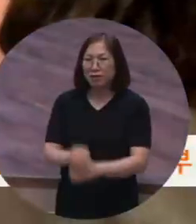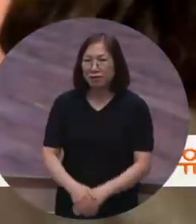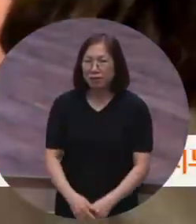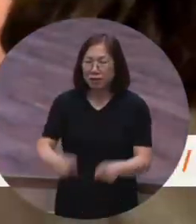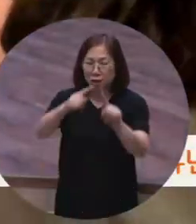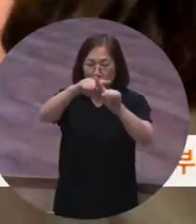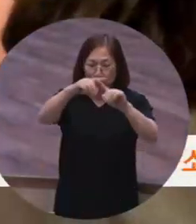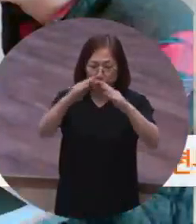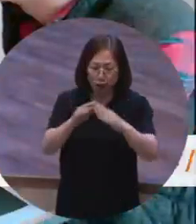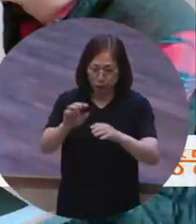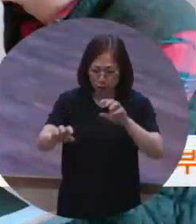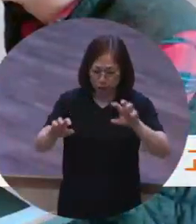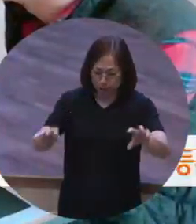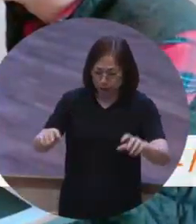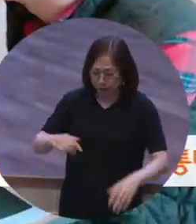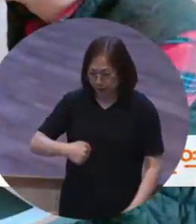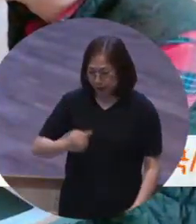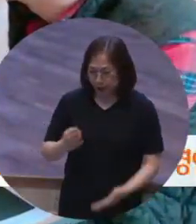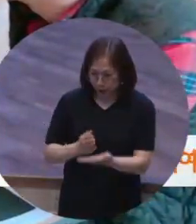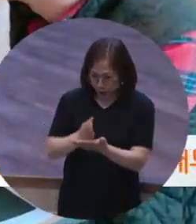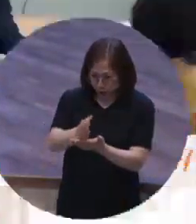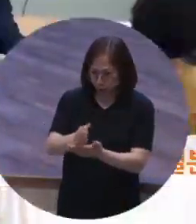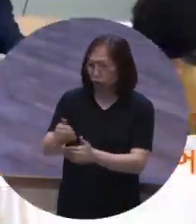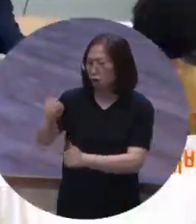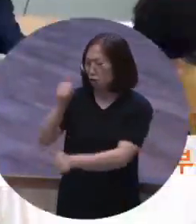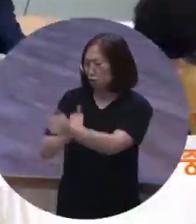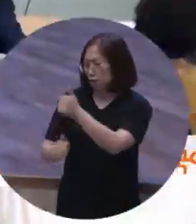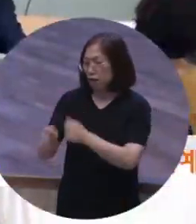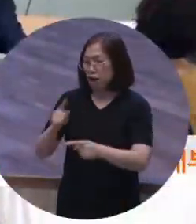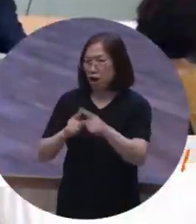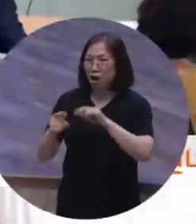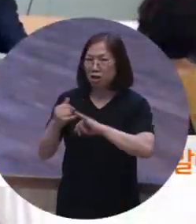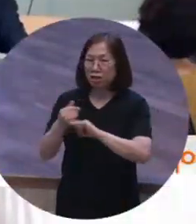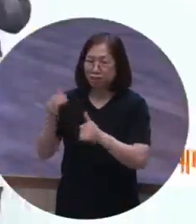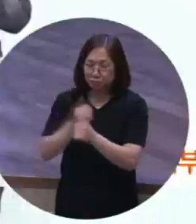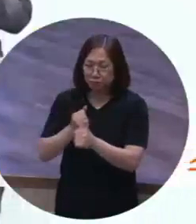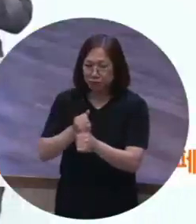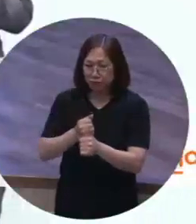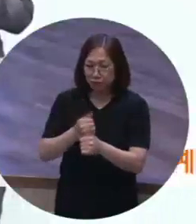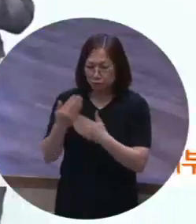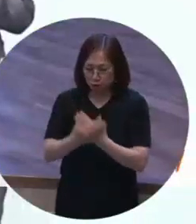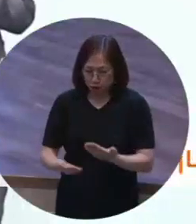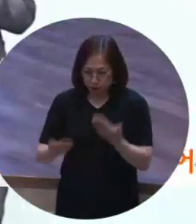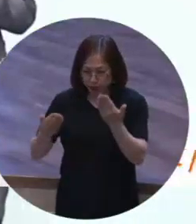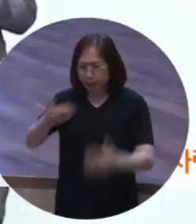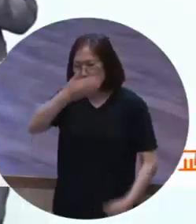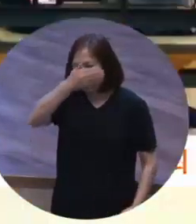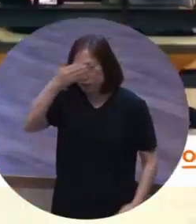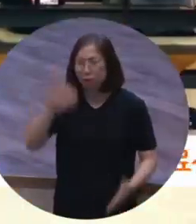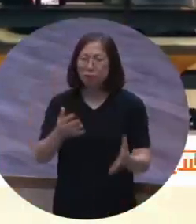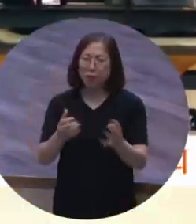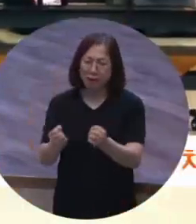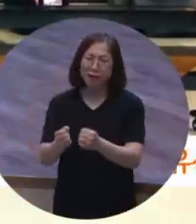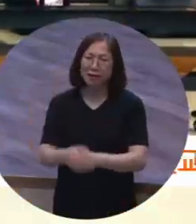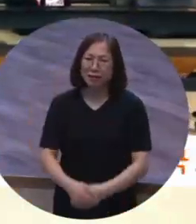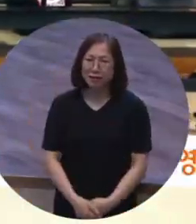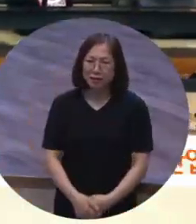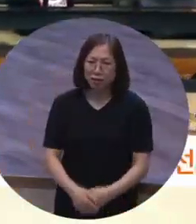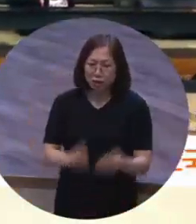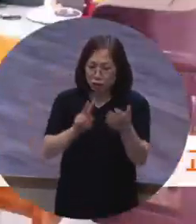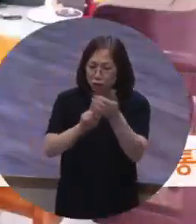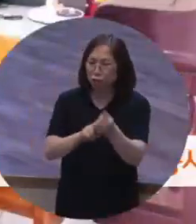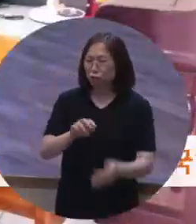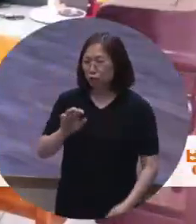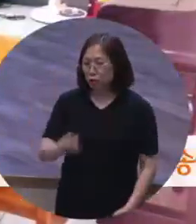교회 곳곳에서 자신의 전문성과 후대를 향한 언약을 가지고 헌신하는 많은 청년들이 있습니다. 드러나지 않는